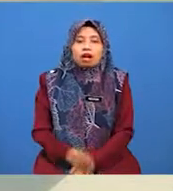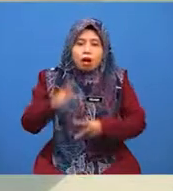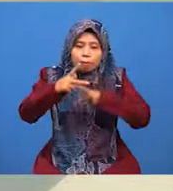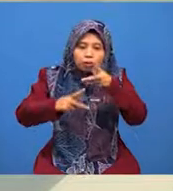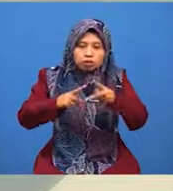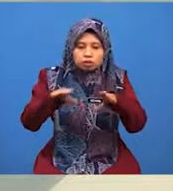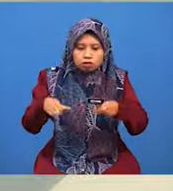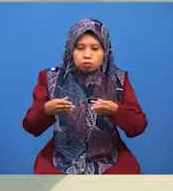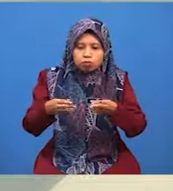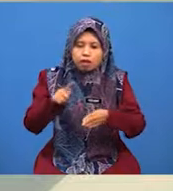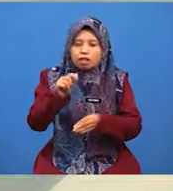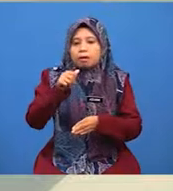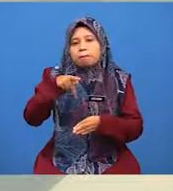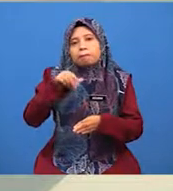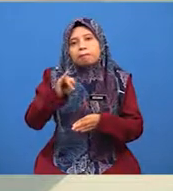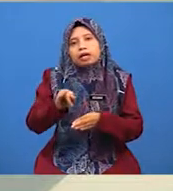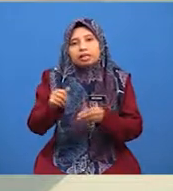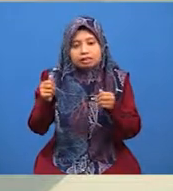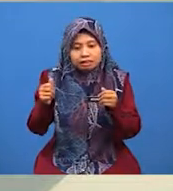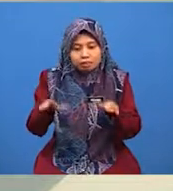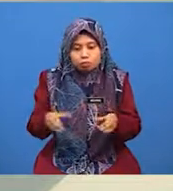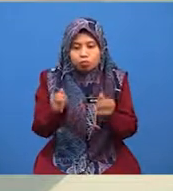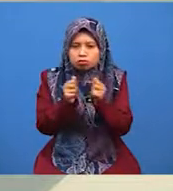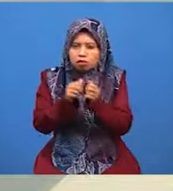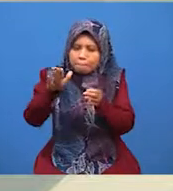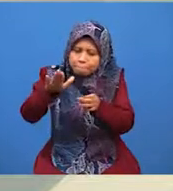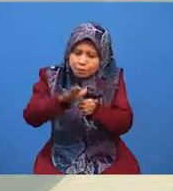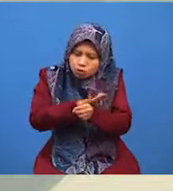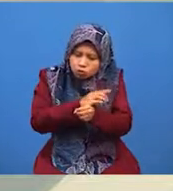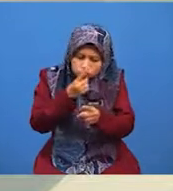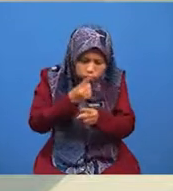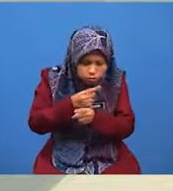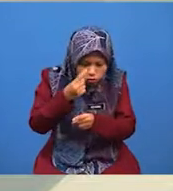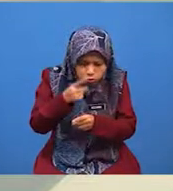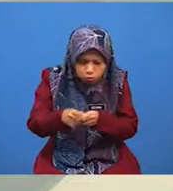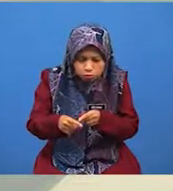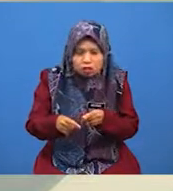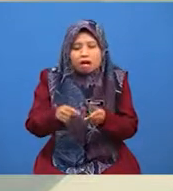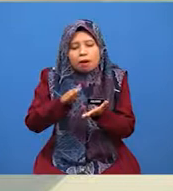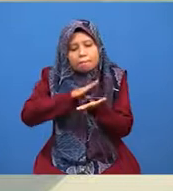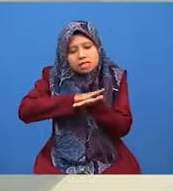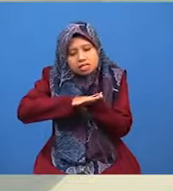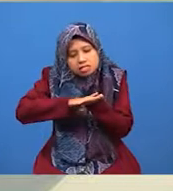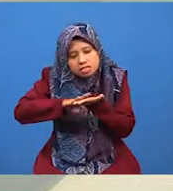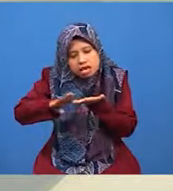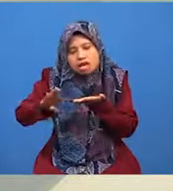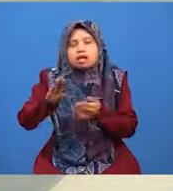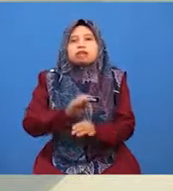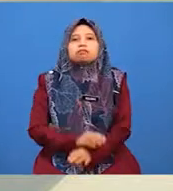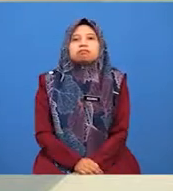Proses membuat tapai dilakukan dengan penuh ketelitian dan mengutamakan